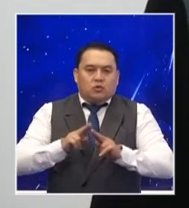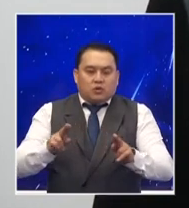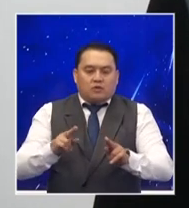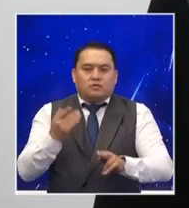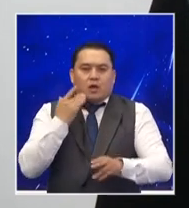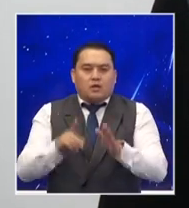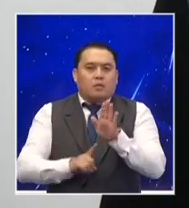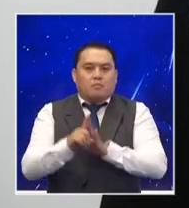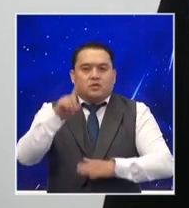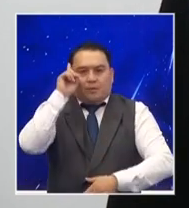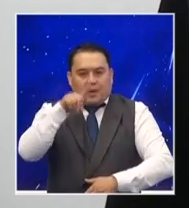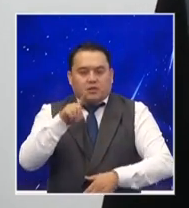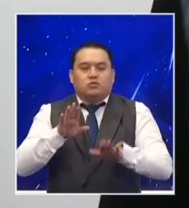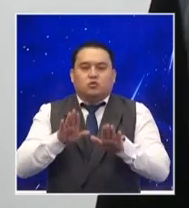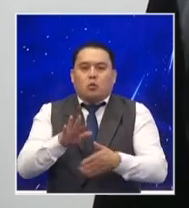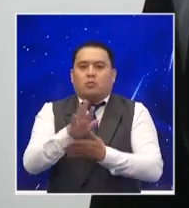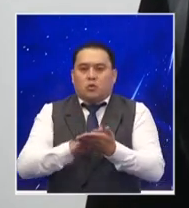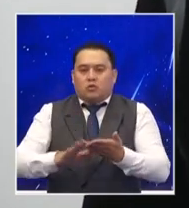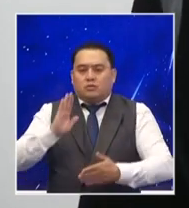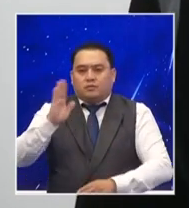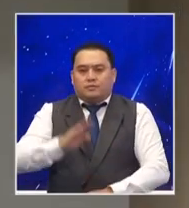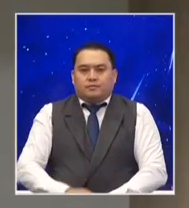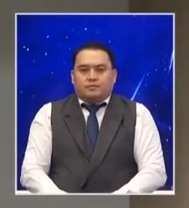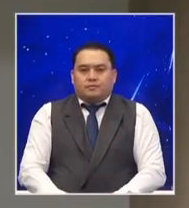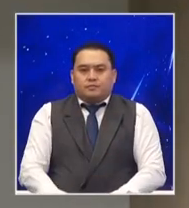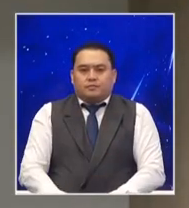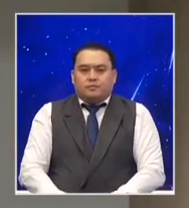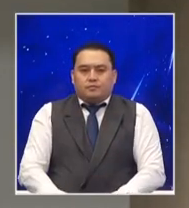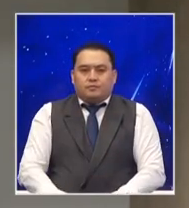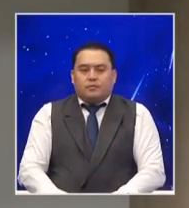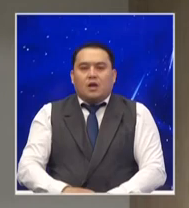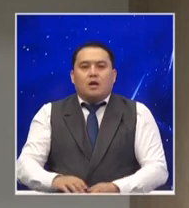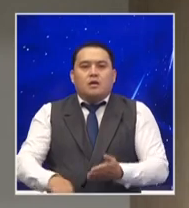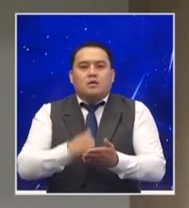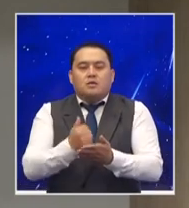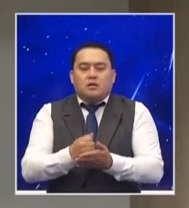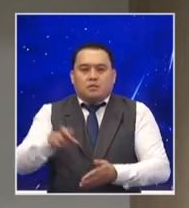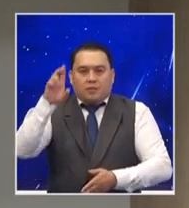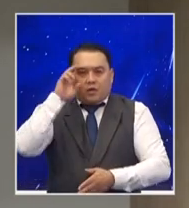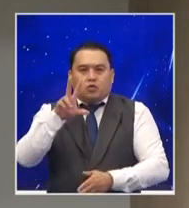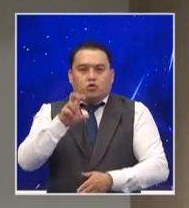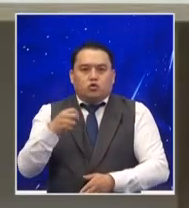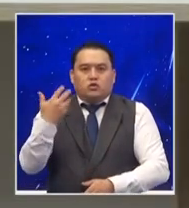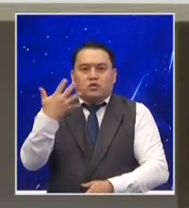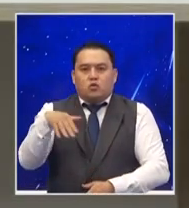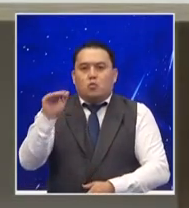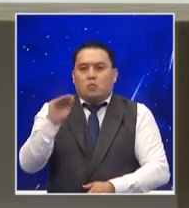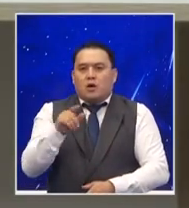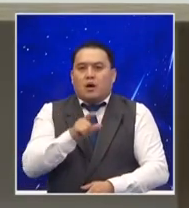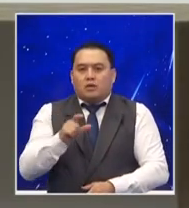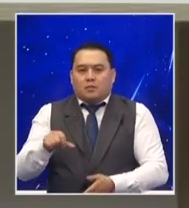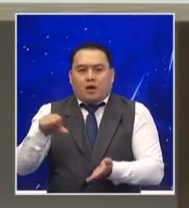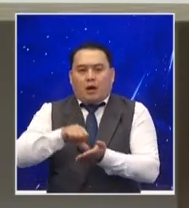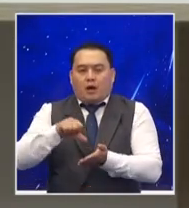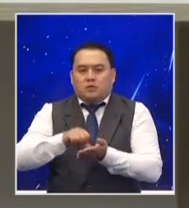тек бастамасы деп білеміз, себебі ел үміті жастар. Елбасының ел үміті жобасына 350 мың жас қатысқан. Оның 200-ден